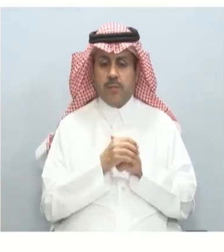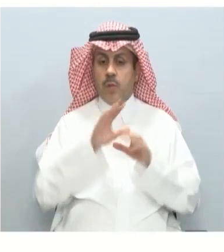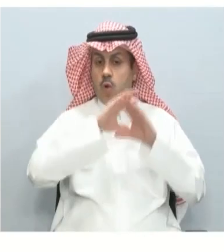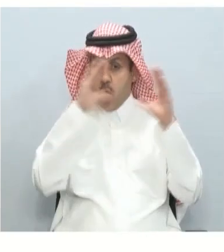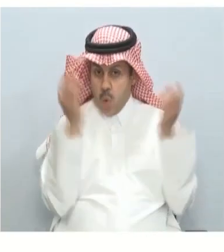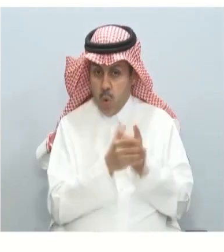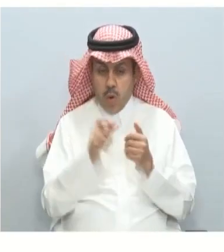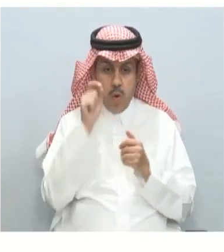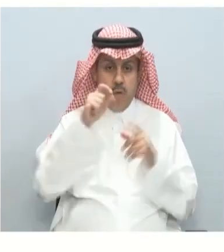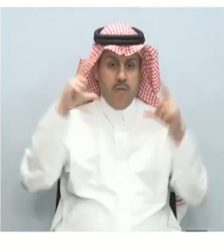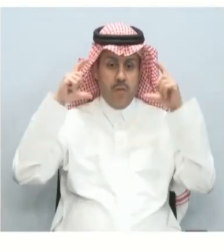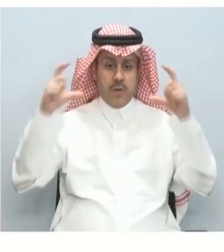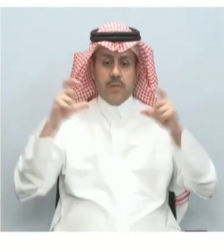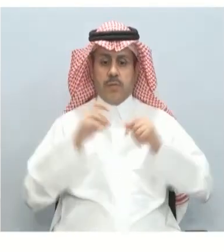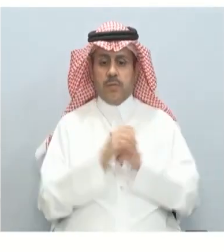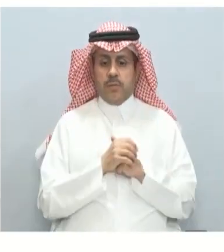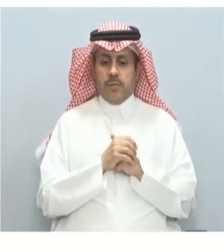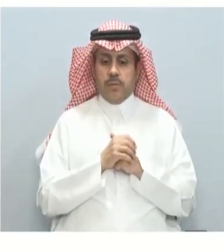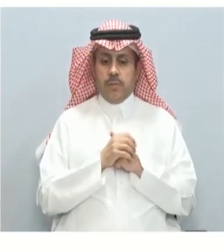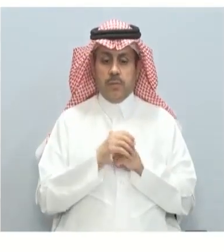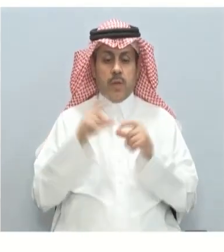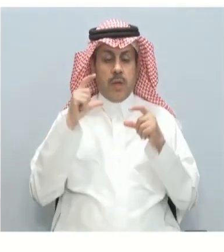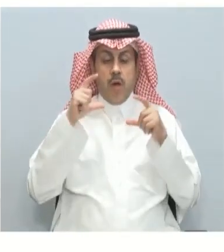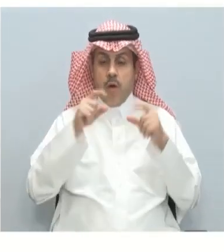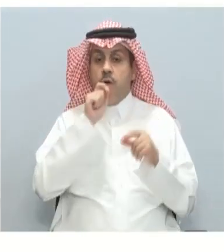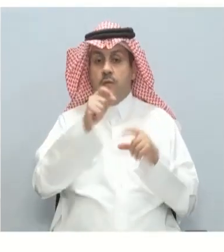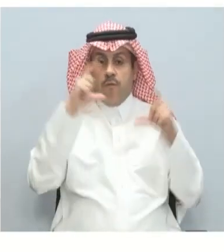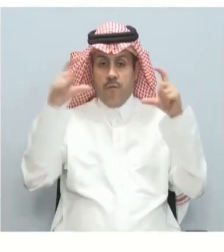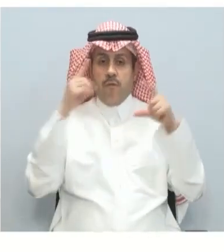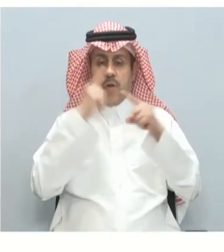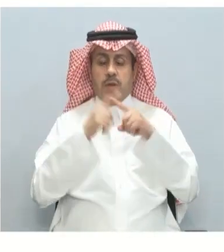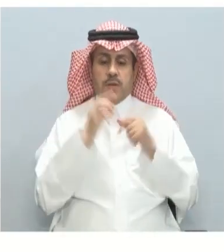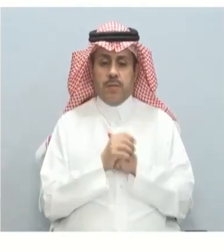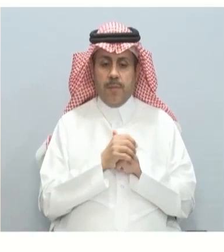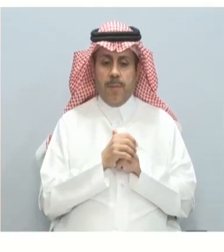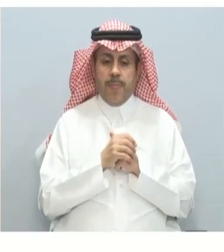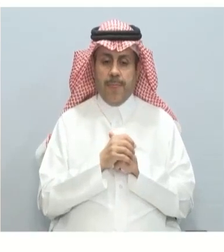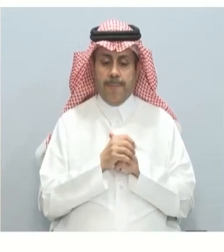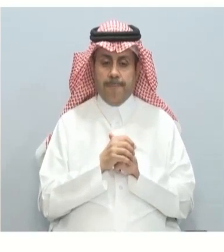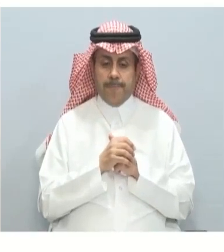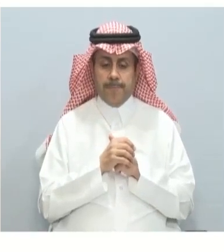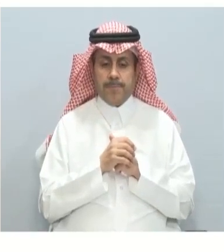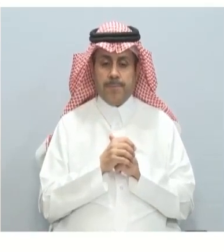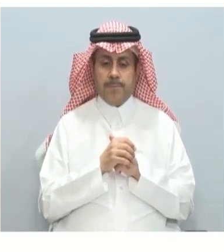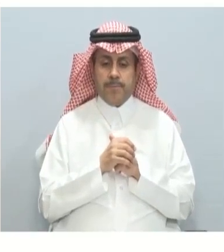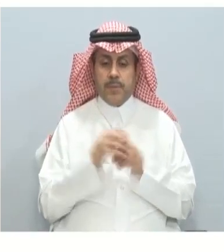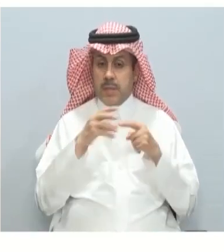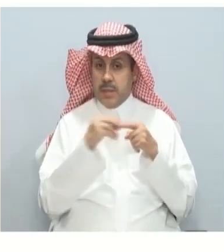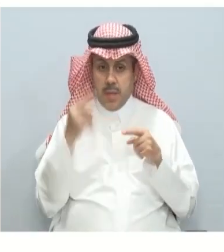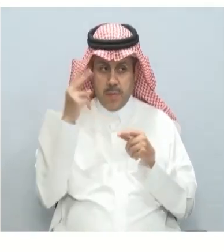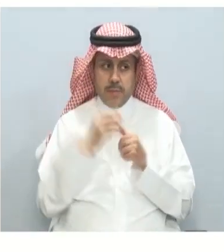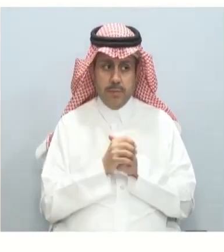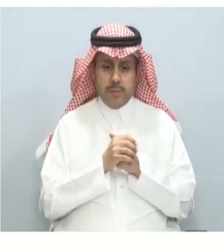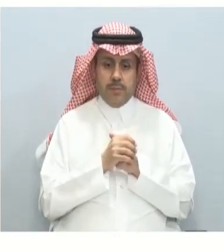اكس يعني اول قيمه راح تطلع اذا عوضنا بسالب ث في الداله راح تكون سالب اين